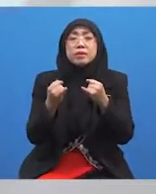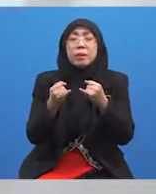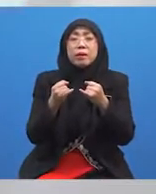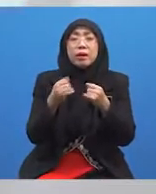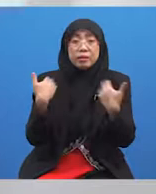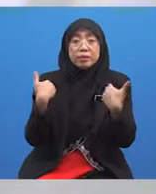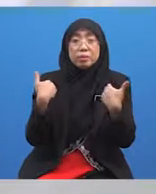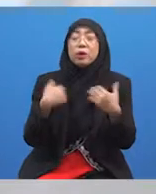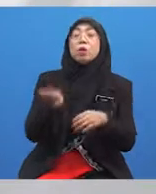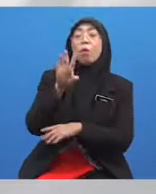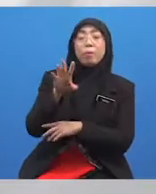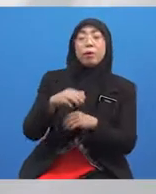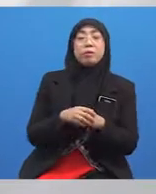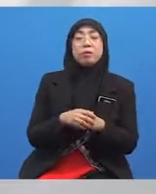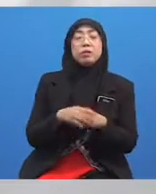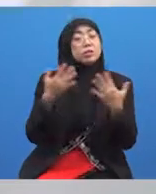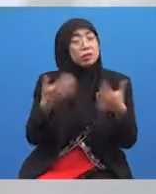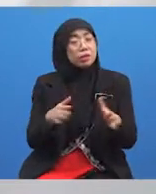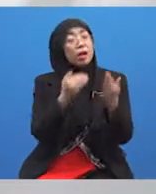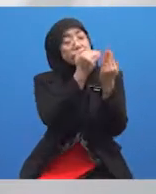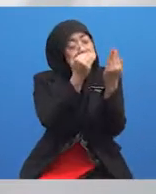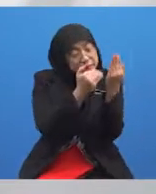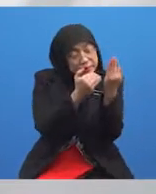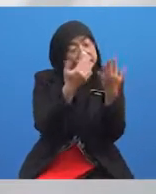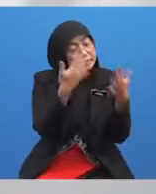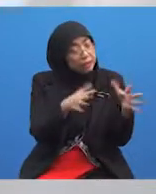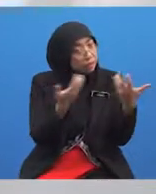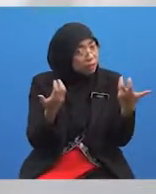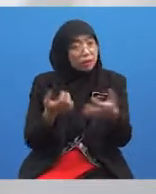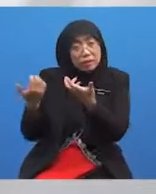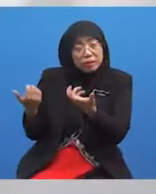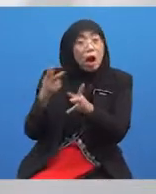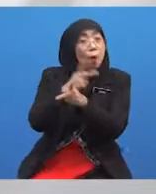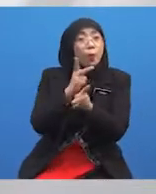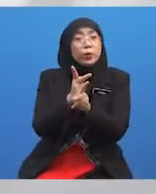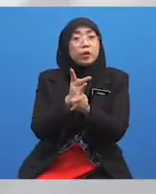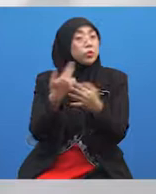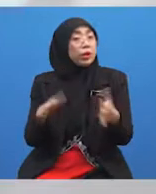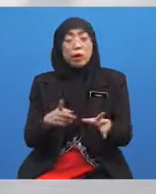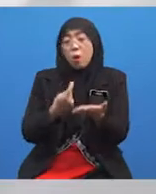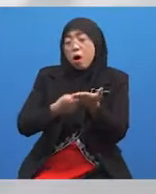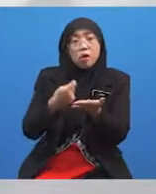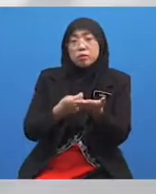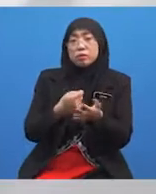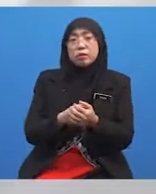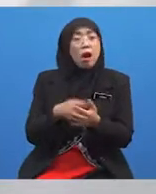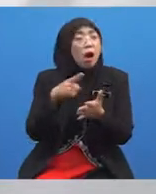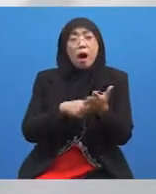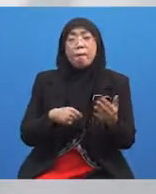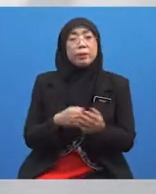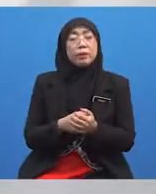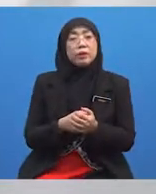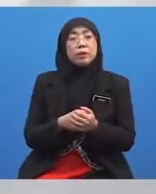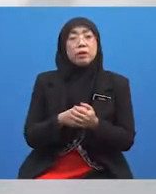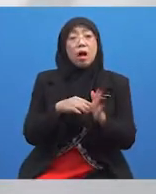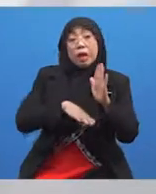Setelah pengguna menilai dan memilih alternatif yang dikenaki seperti jenama, harga dan kepentingan produk tersebut, pengguna